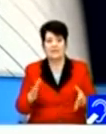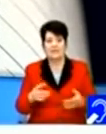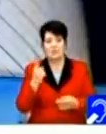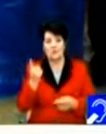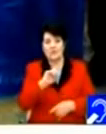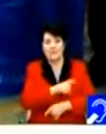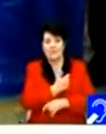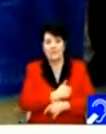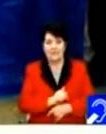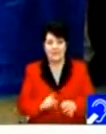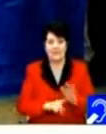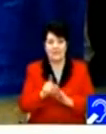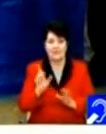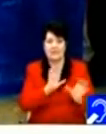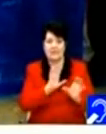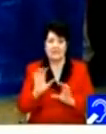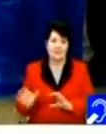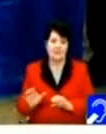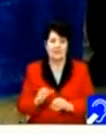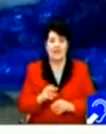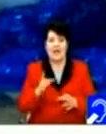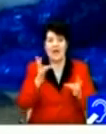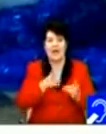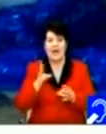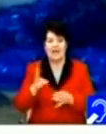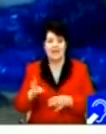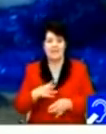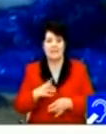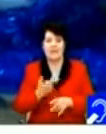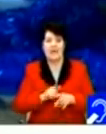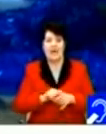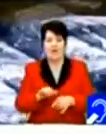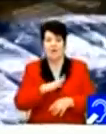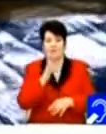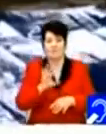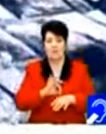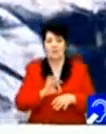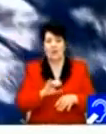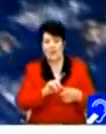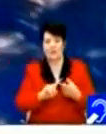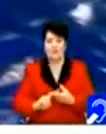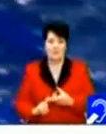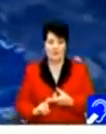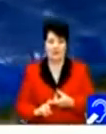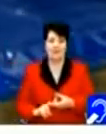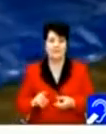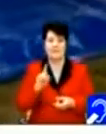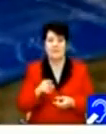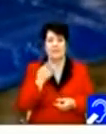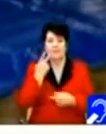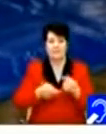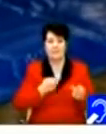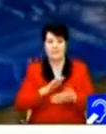dintre spitalele alocate pentru îngrijirea potențialilor răniți a fost închis după ce a fost semnalată o boală contagioasă. Șeful Departamentului